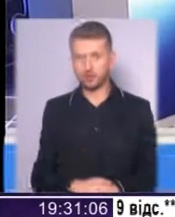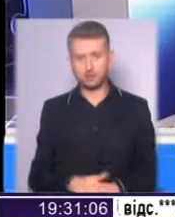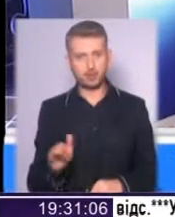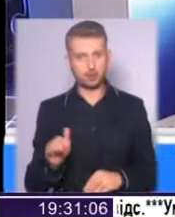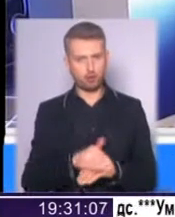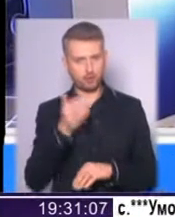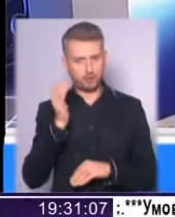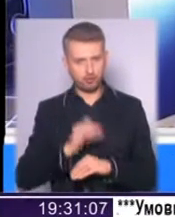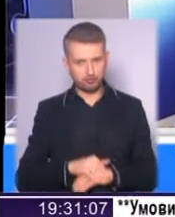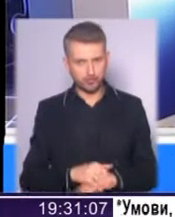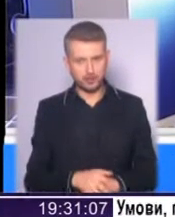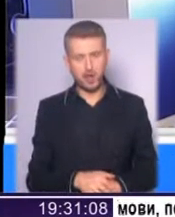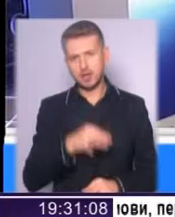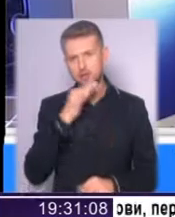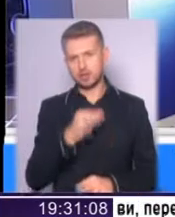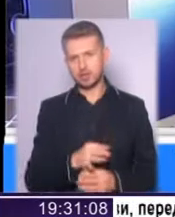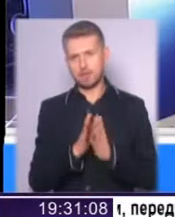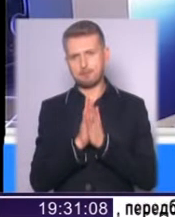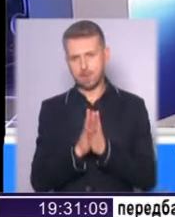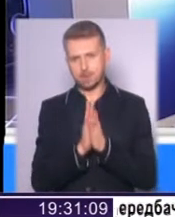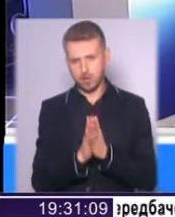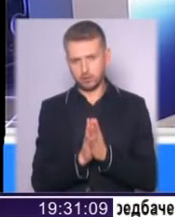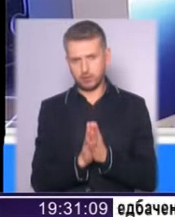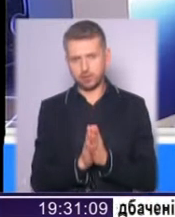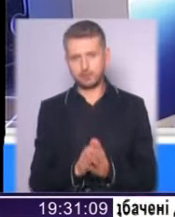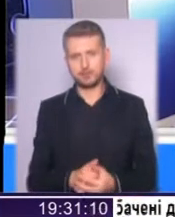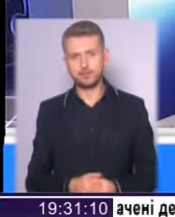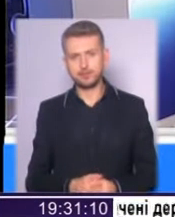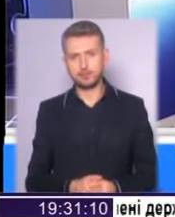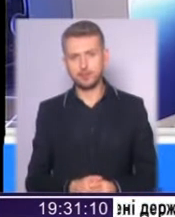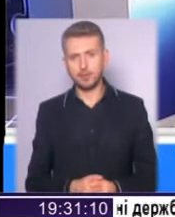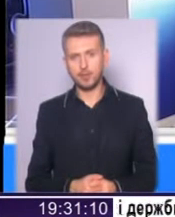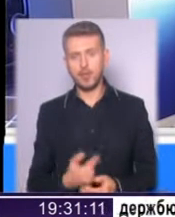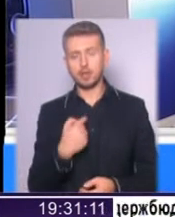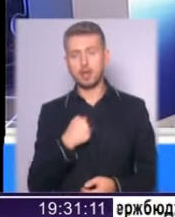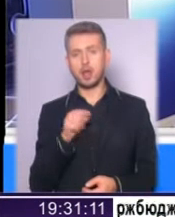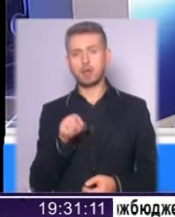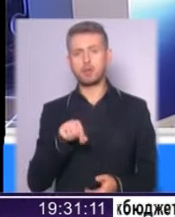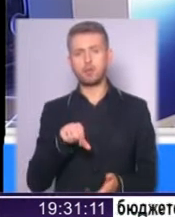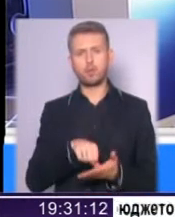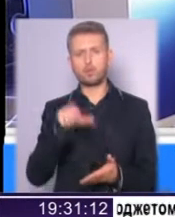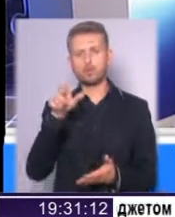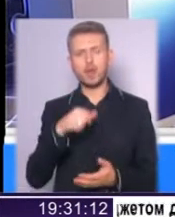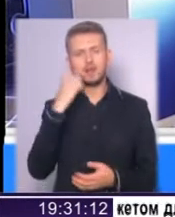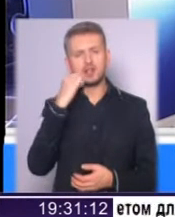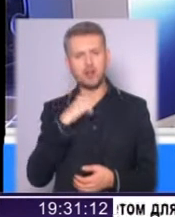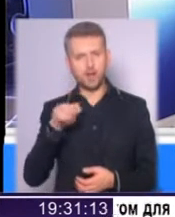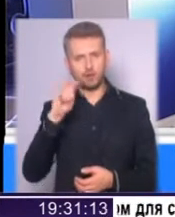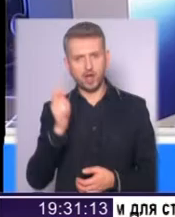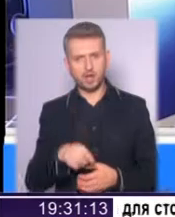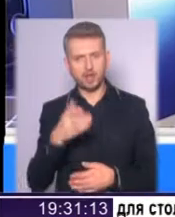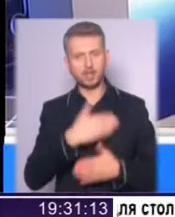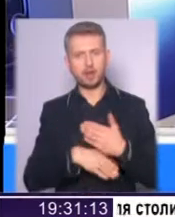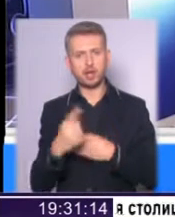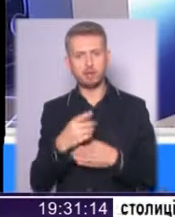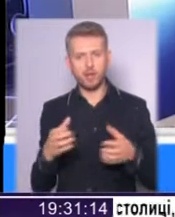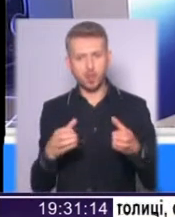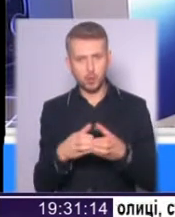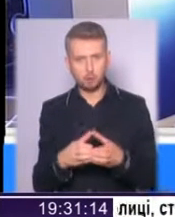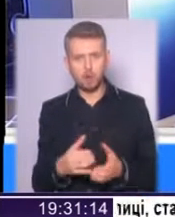тільки брати кредити. Я вважаю, що це є злочинна і хибна політика, і ми її таку політику не підтримуємо. Давайте